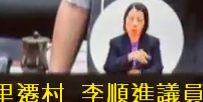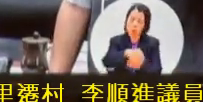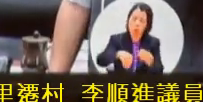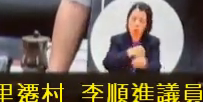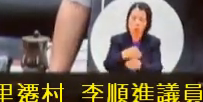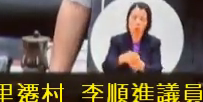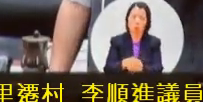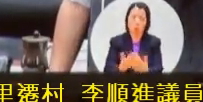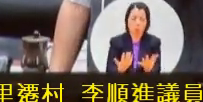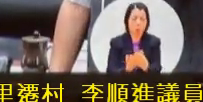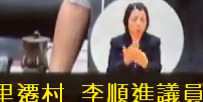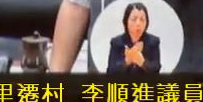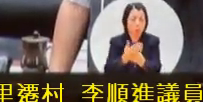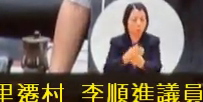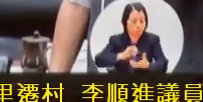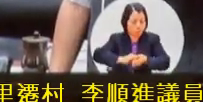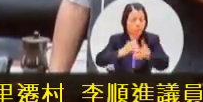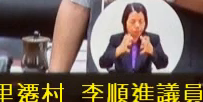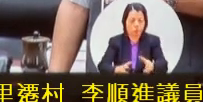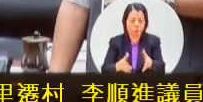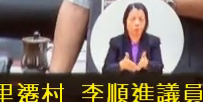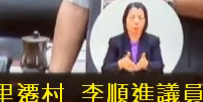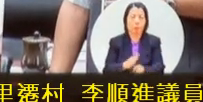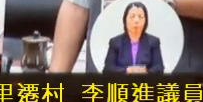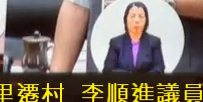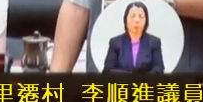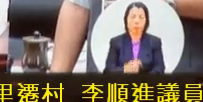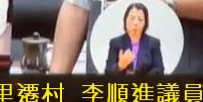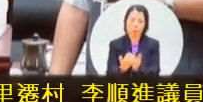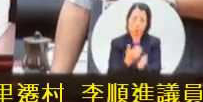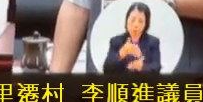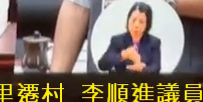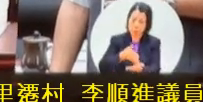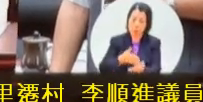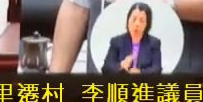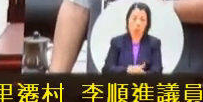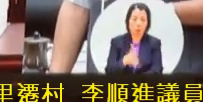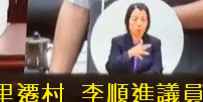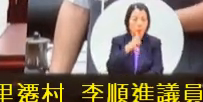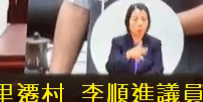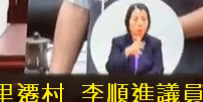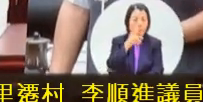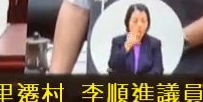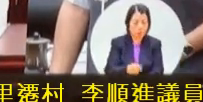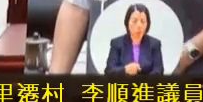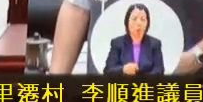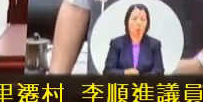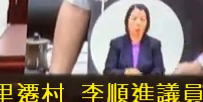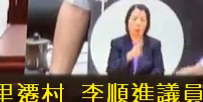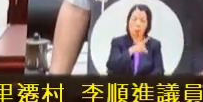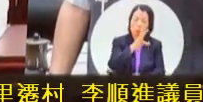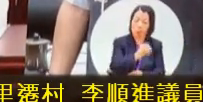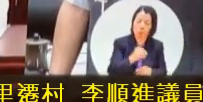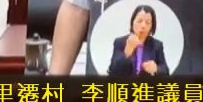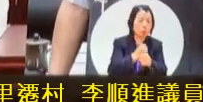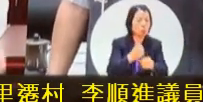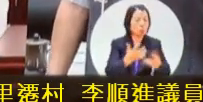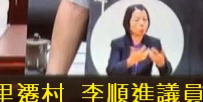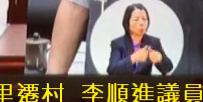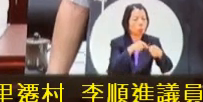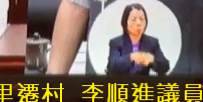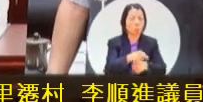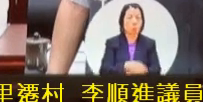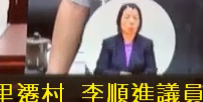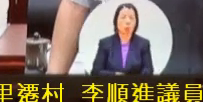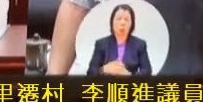定有事。都要利用地方够，这是8000亿的年产值，20000的工作机会，而且如果